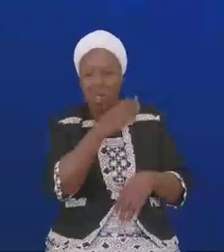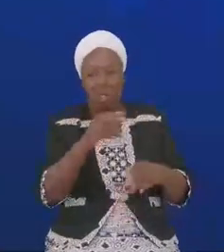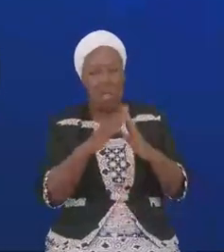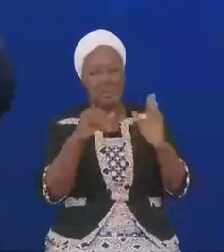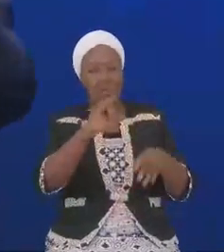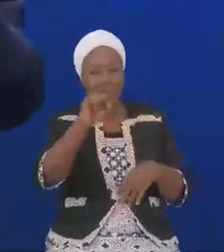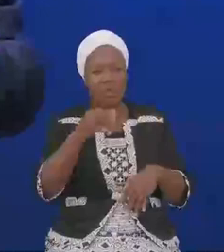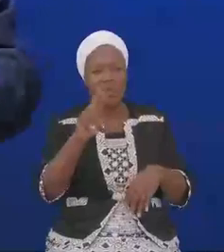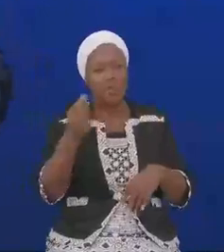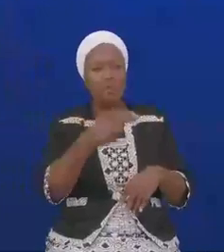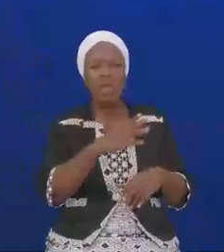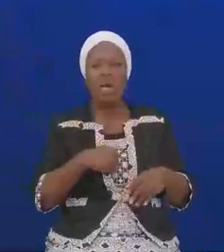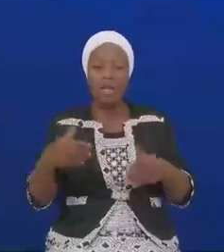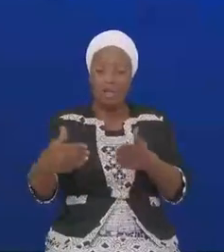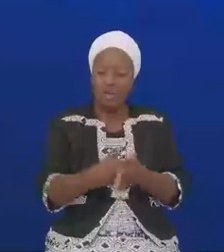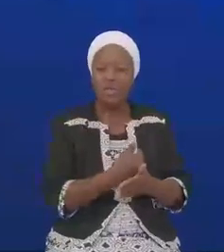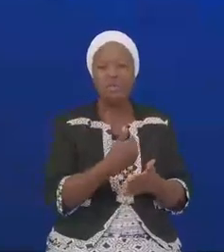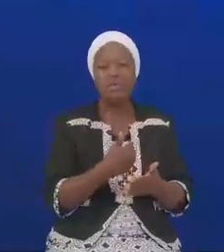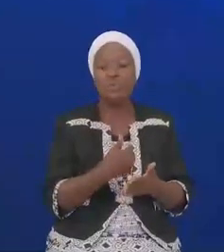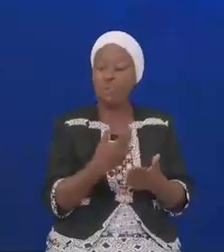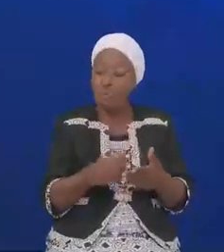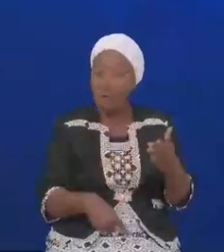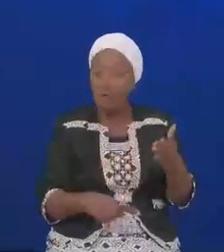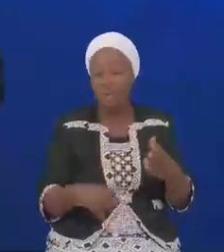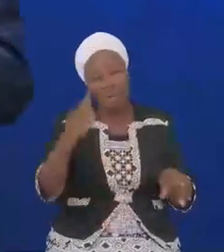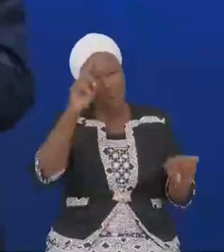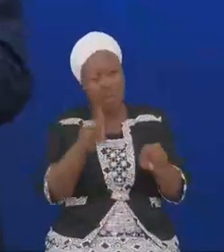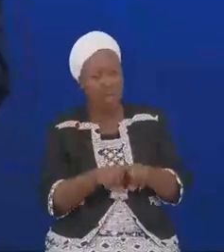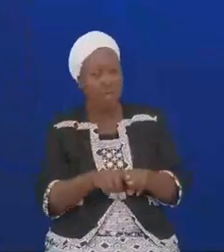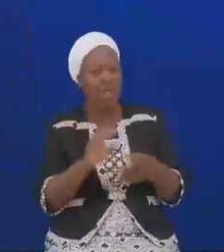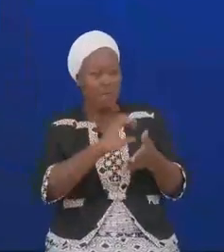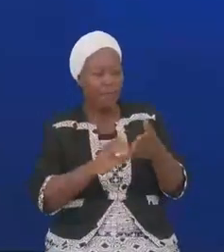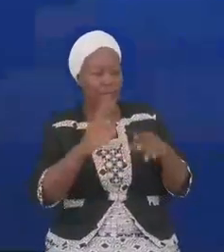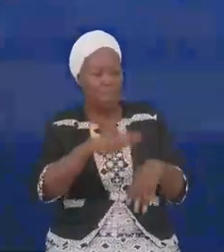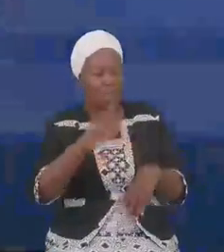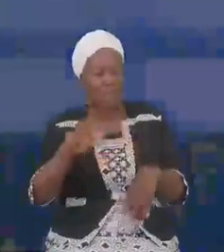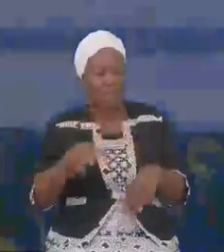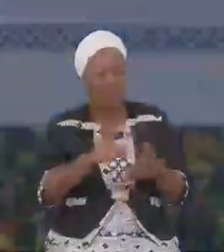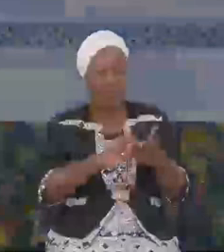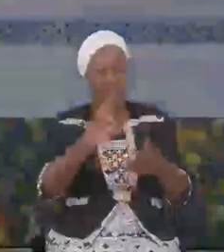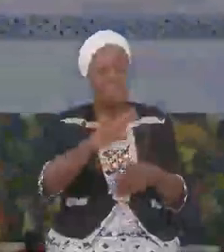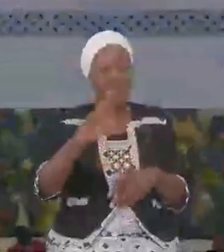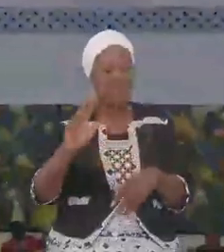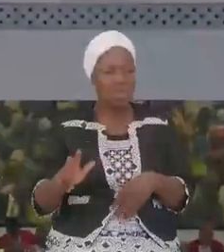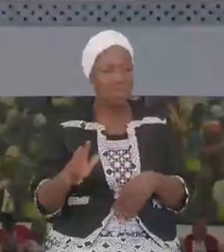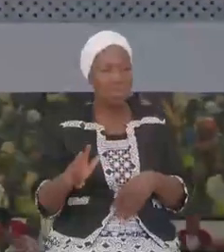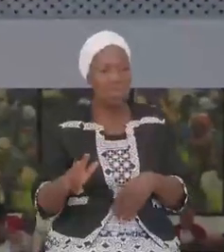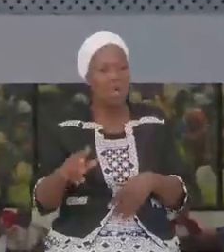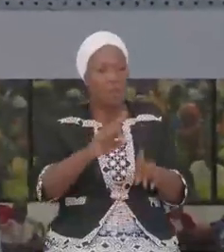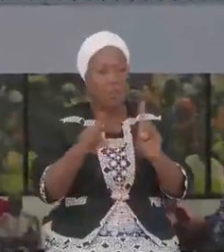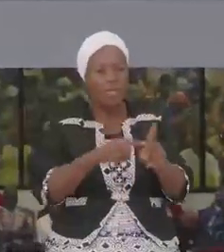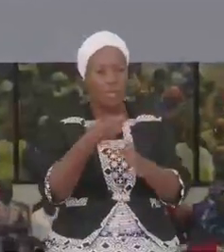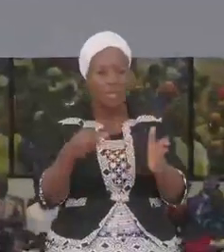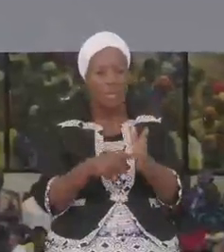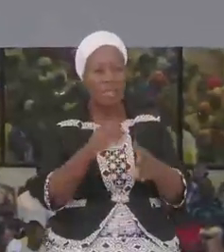une alliance nouvelle. Voilà le verset 33 qui nous dit « Mais